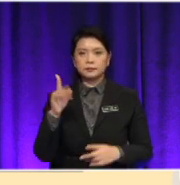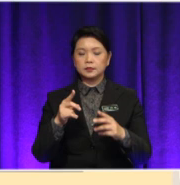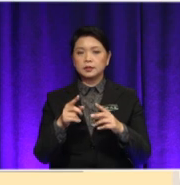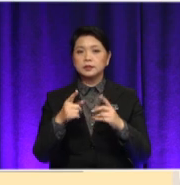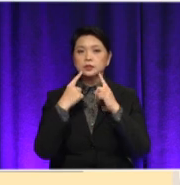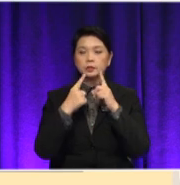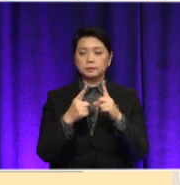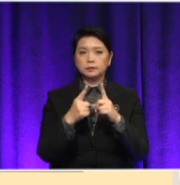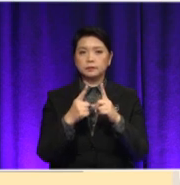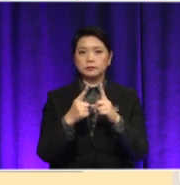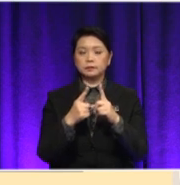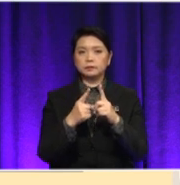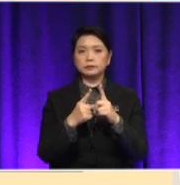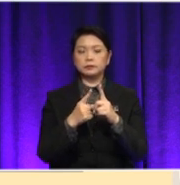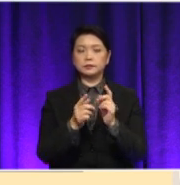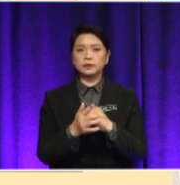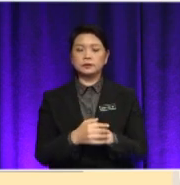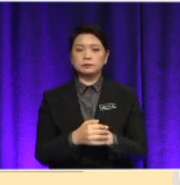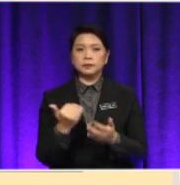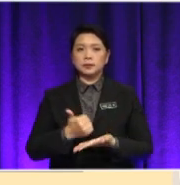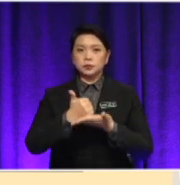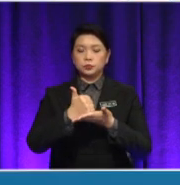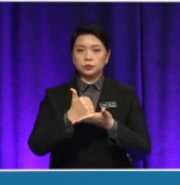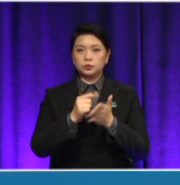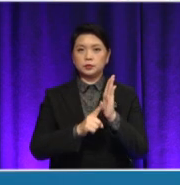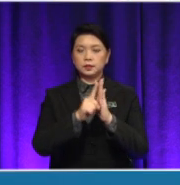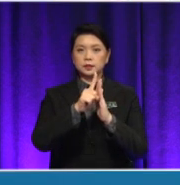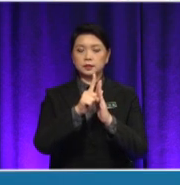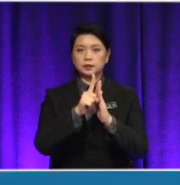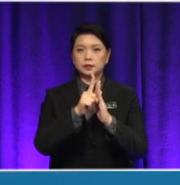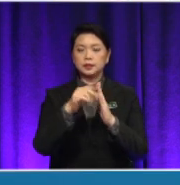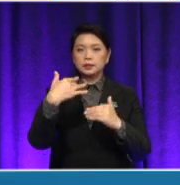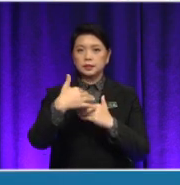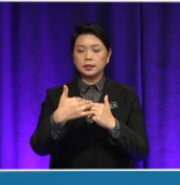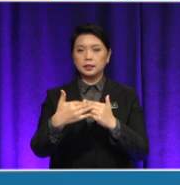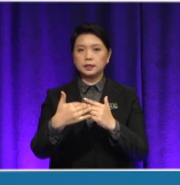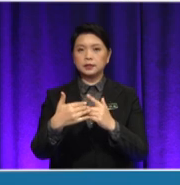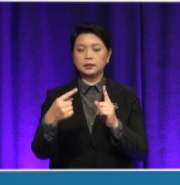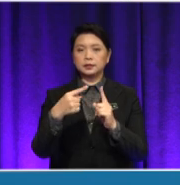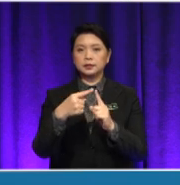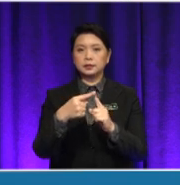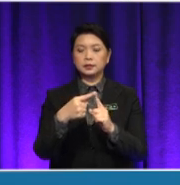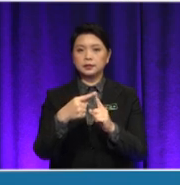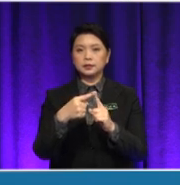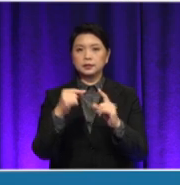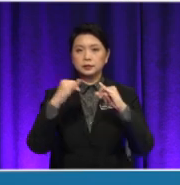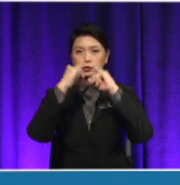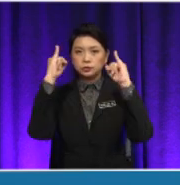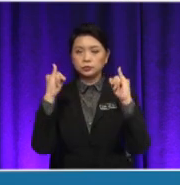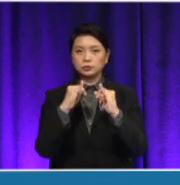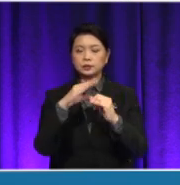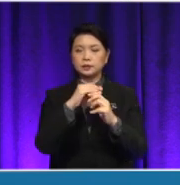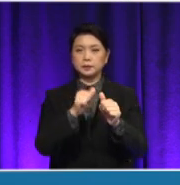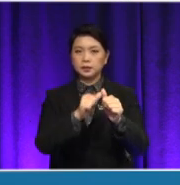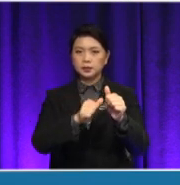mengurangkan pengalian darah ke bahagian yang tercedera, membantu meningkatkan pengalian darah ke jantung dan menghindar pengumpulan cecair di tempat yang tercedera. Okey, ada isi yang